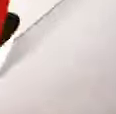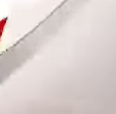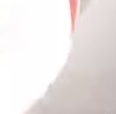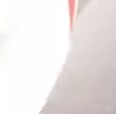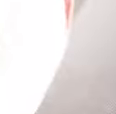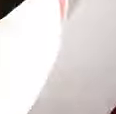badges0